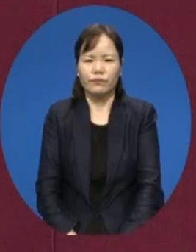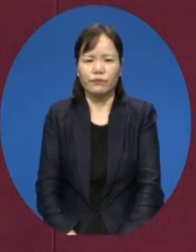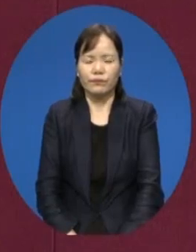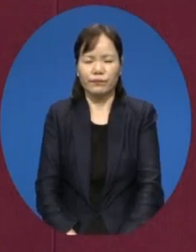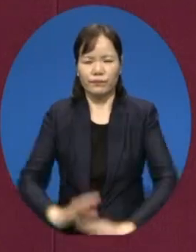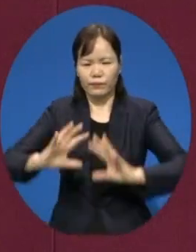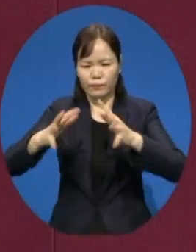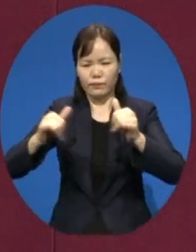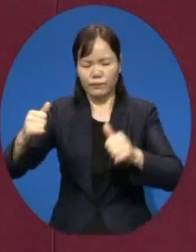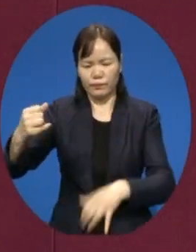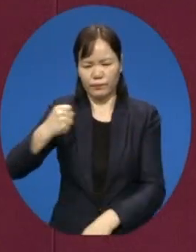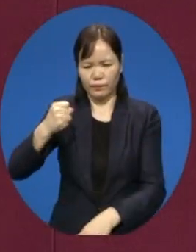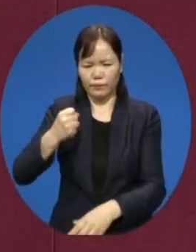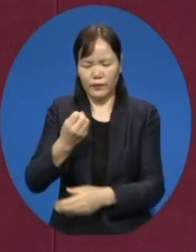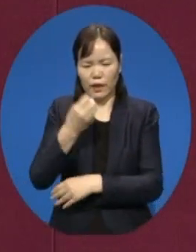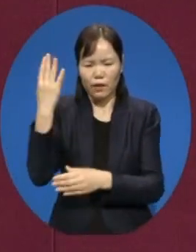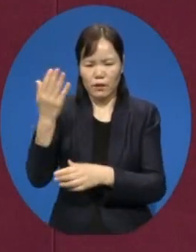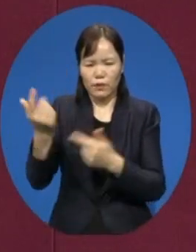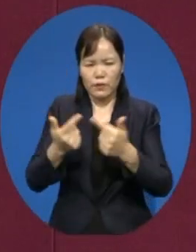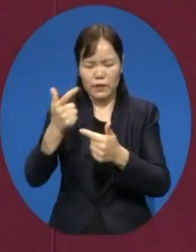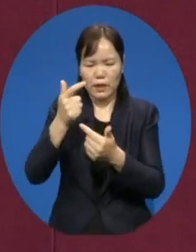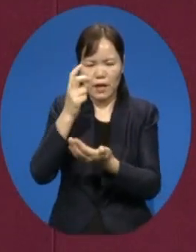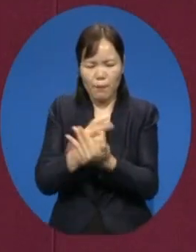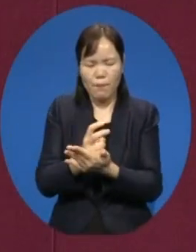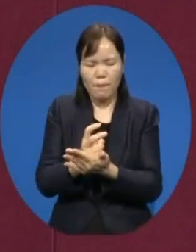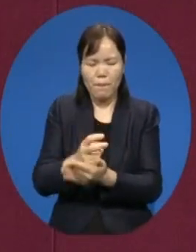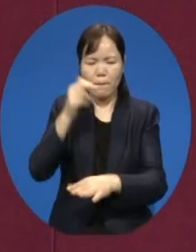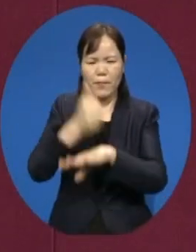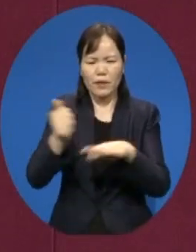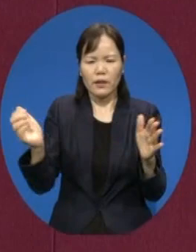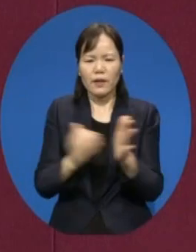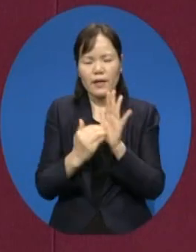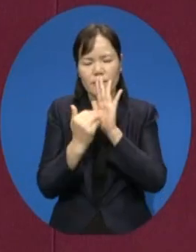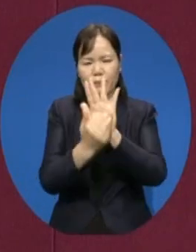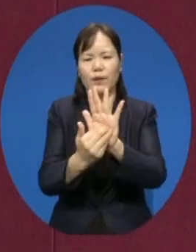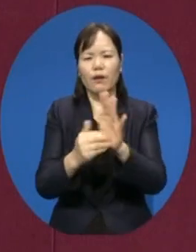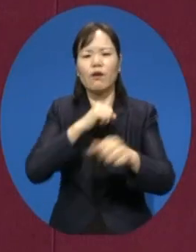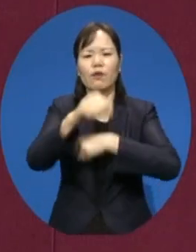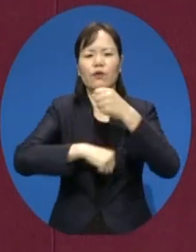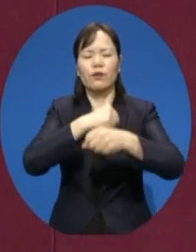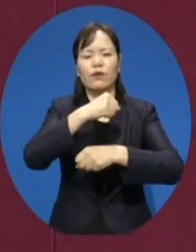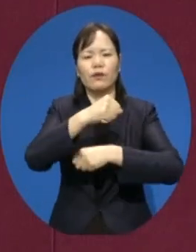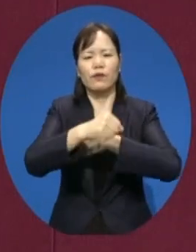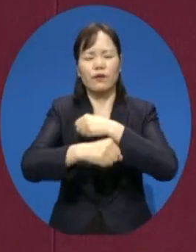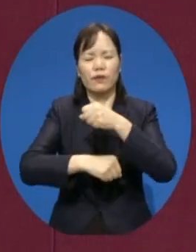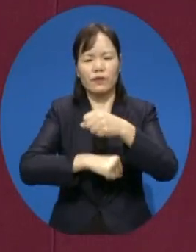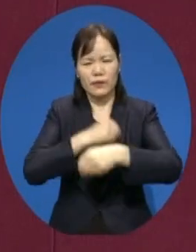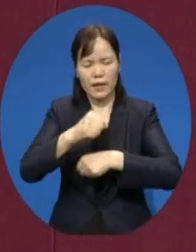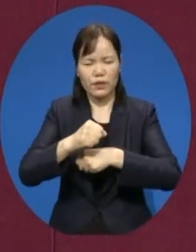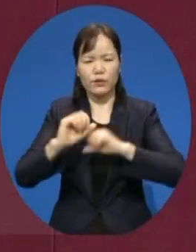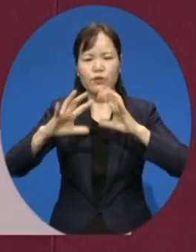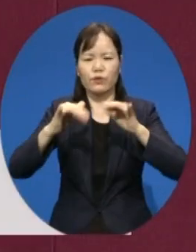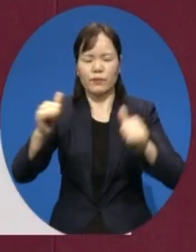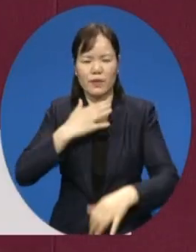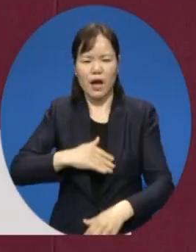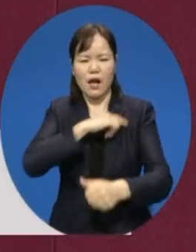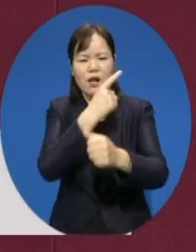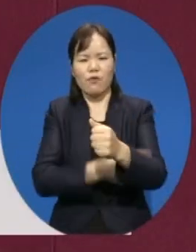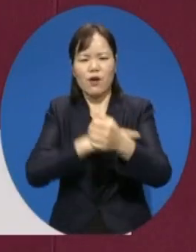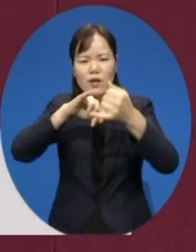저희 국민의힘 언론 제갑법 끝까지 막아낼 것입니다. 언론의 자유, 국민들의 알 권리